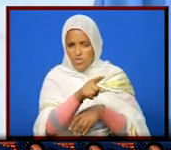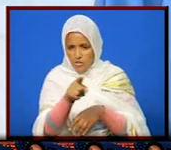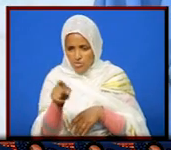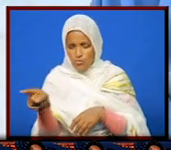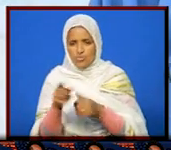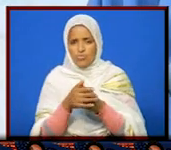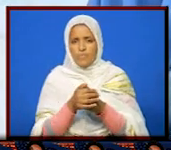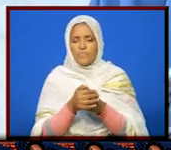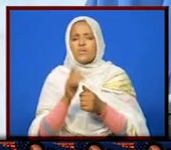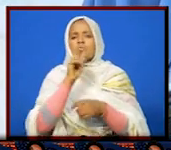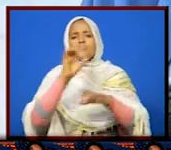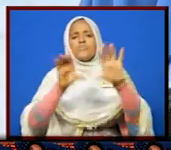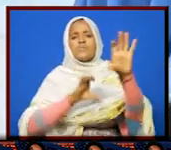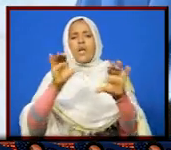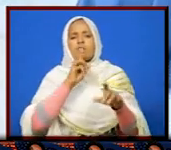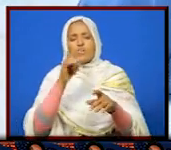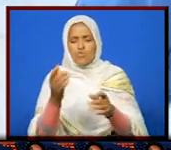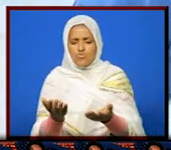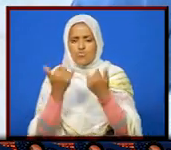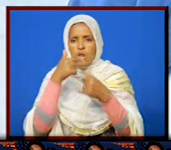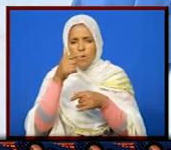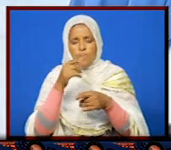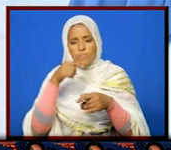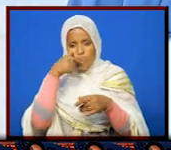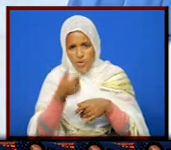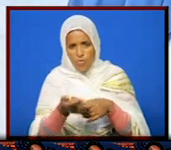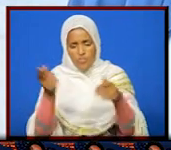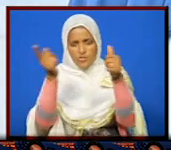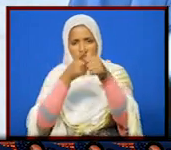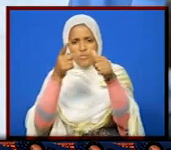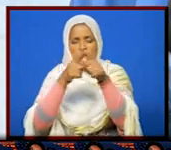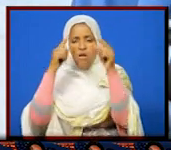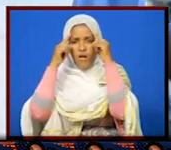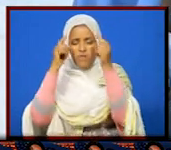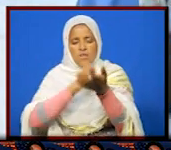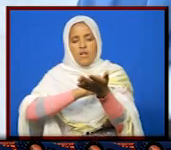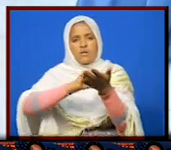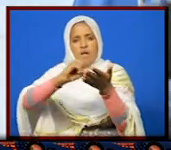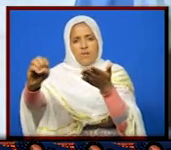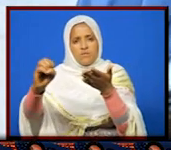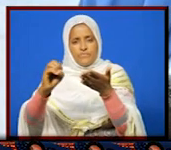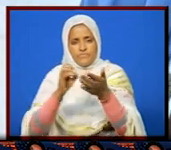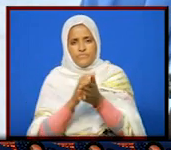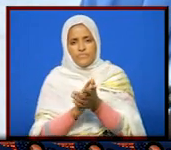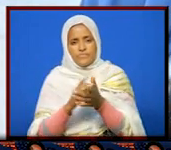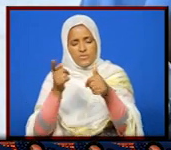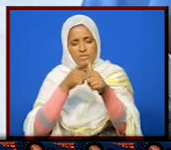የሚሉ እነሱ ምን አድርገን ነው ኑ ያለን ብለው የመጀመሪያ